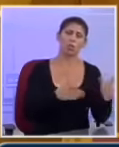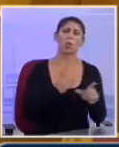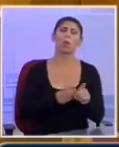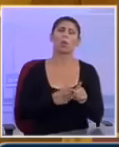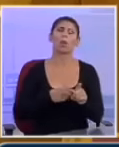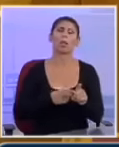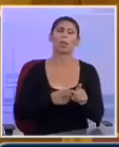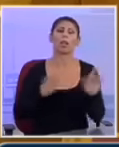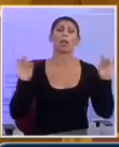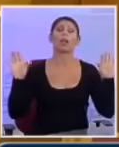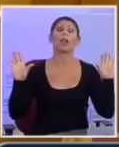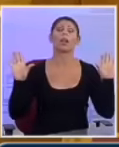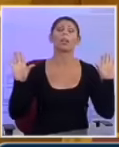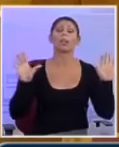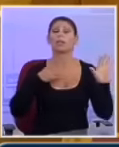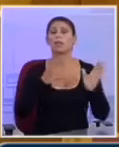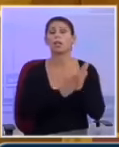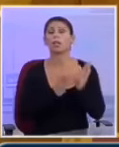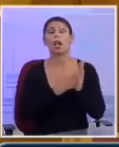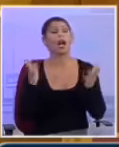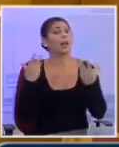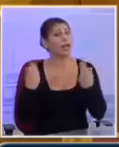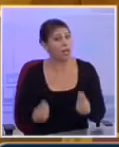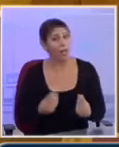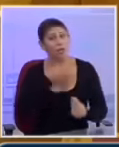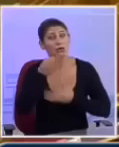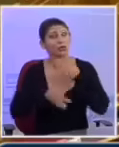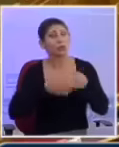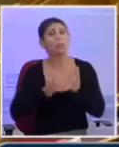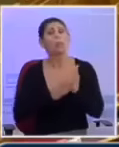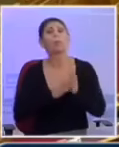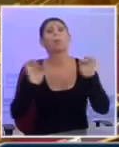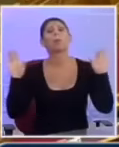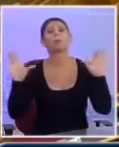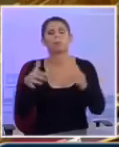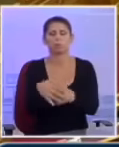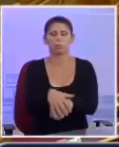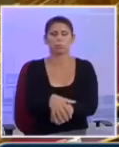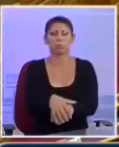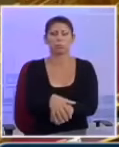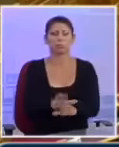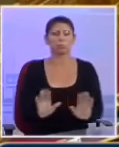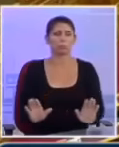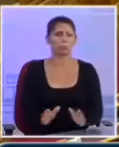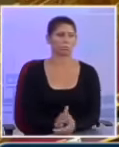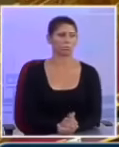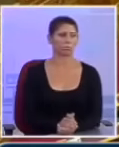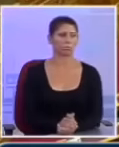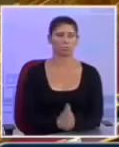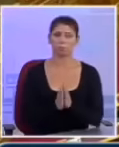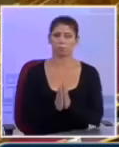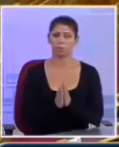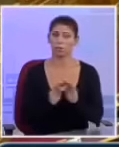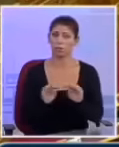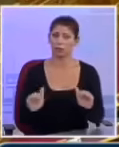δεν χειροκροτεί κάτι καλό αν λεχθεί. Κανείς δεν χειροκροτεί κάτι άλλο. Παρακαλώ ηρεμήστε εσείς του